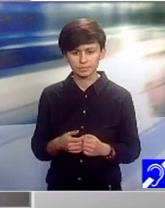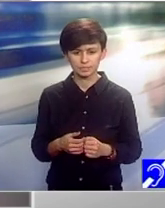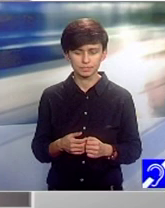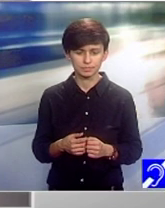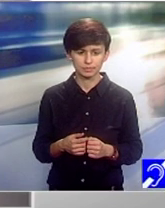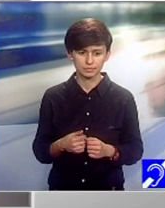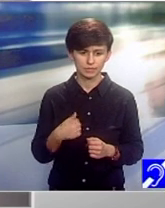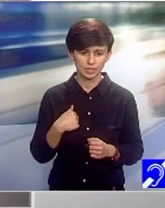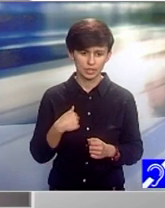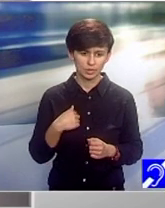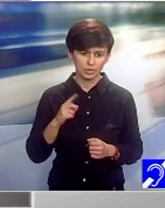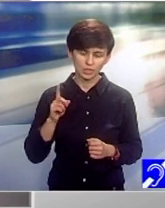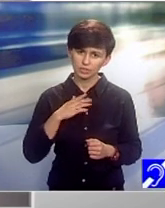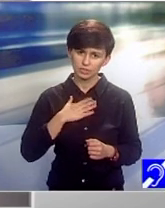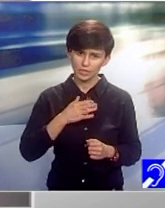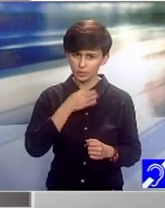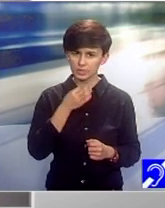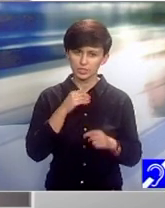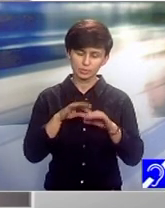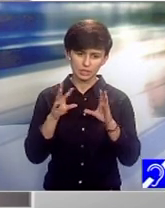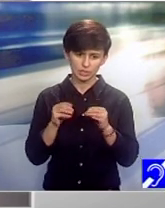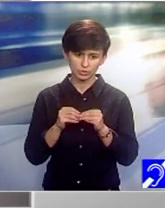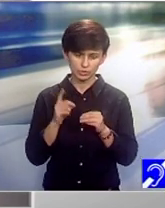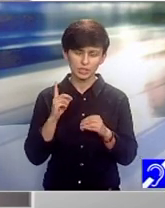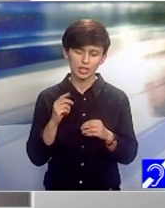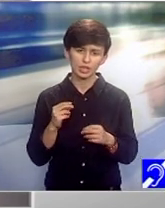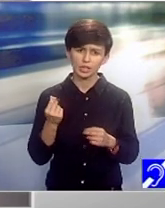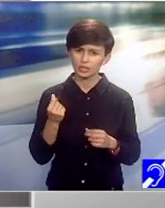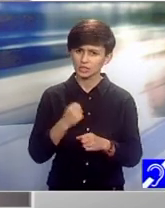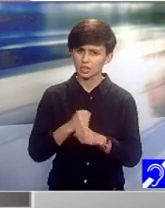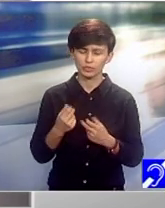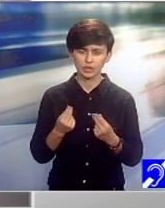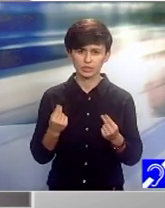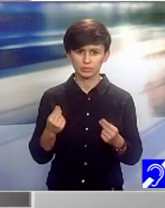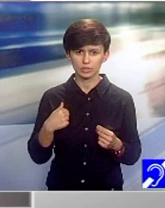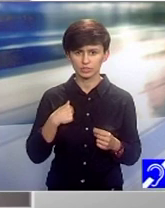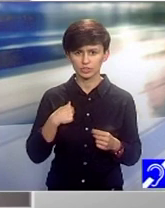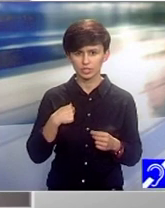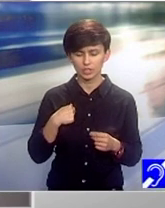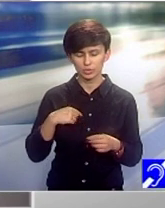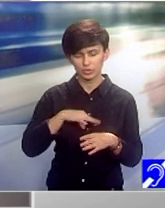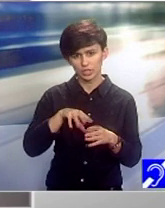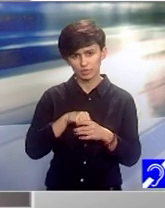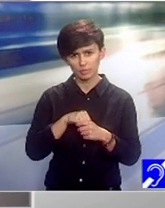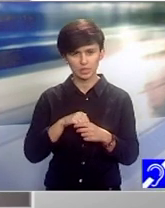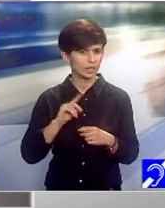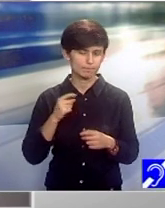nu vreau să dau nicio sumă, dar costa foarte mult și personal și familia mea nu puteam să ne-l